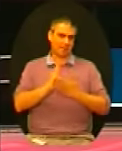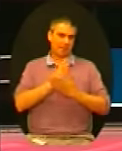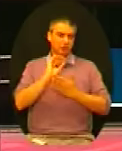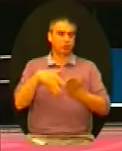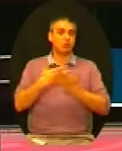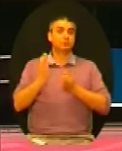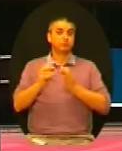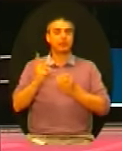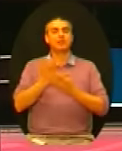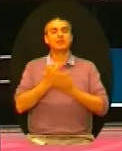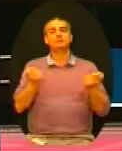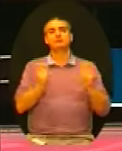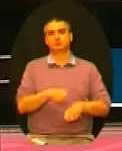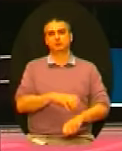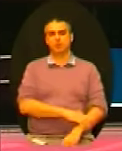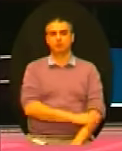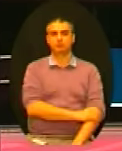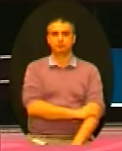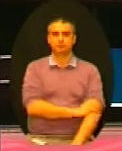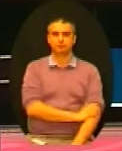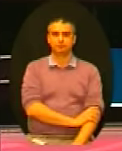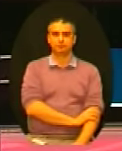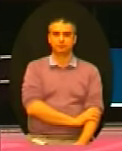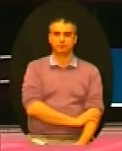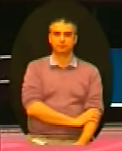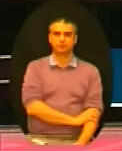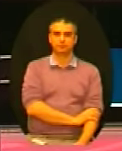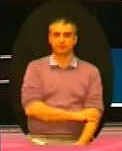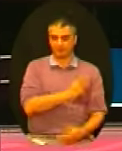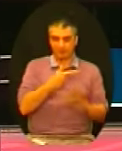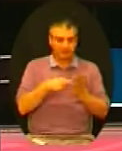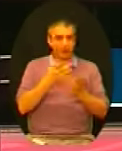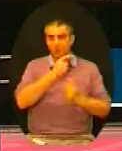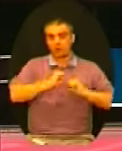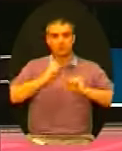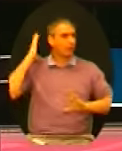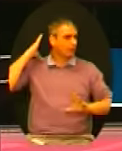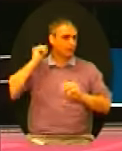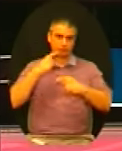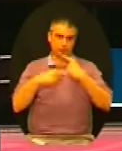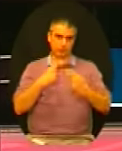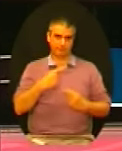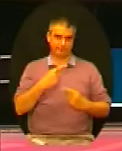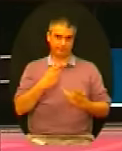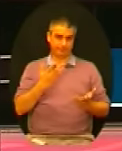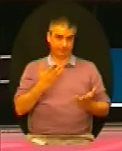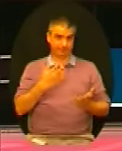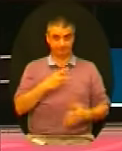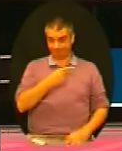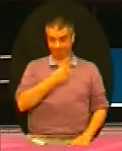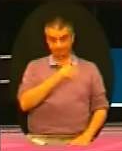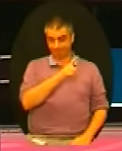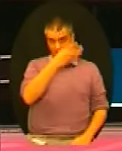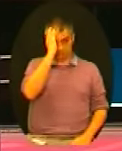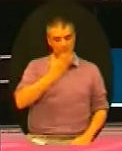של היועץ המשפטי והתיק ההוא נסגר. אבל הפרשה היא רק מדגימה איך אולמרט נהג כל השנים. כי אם אותו אדם שממנו